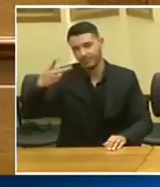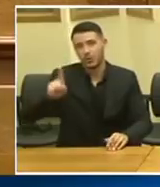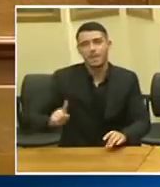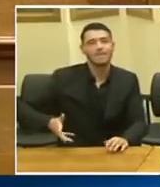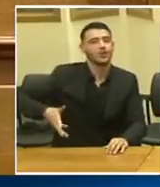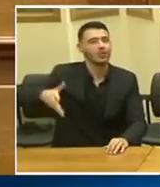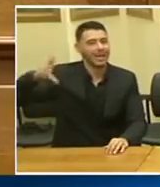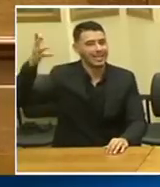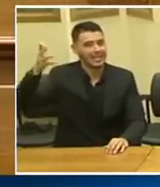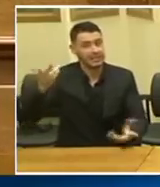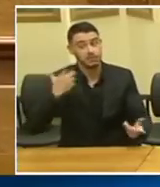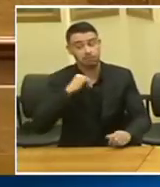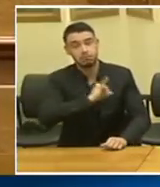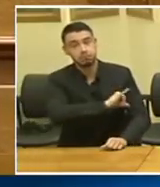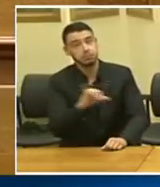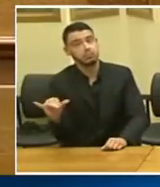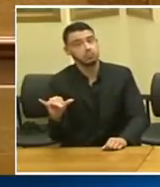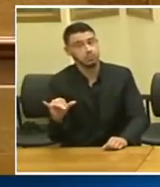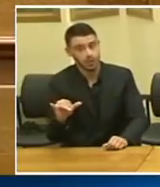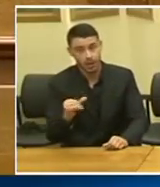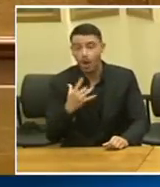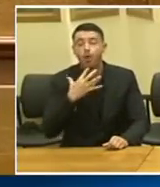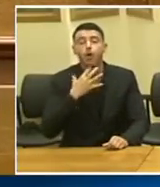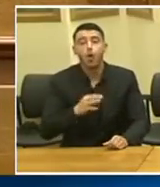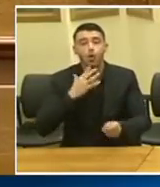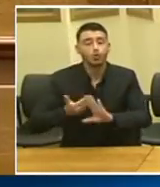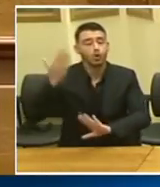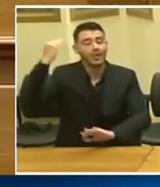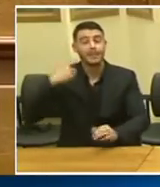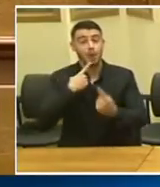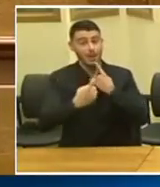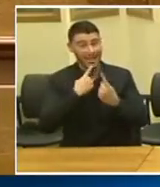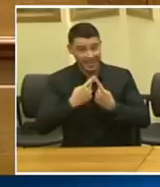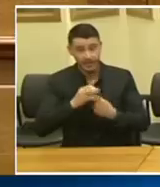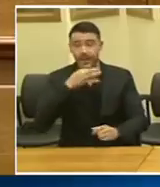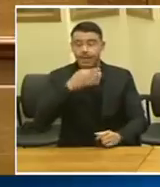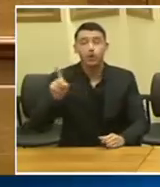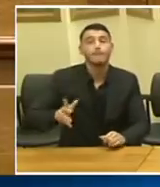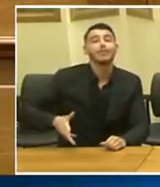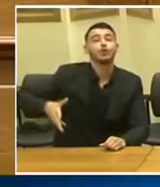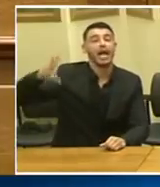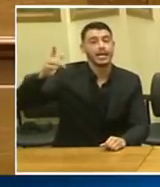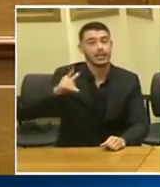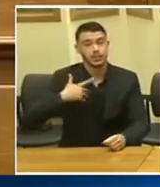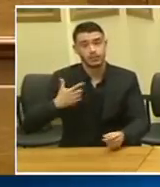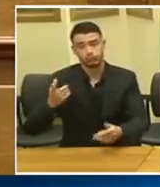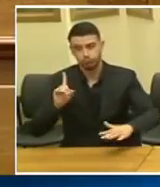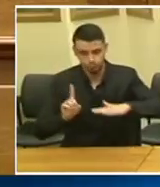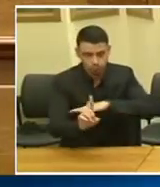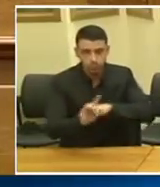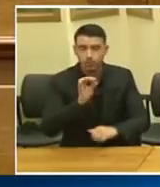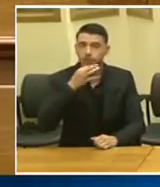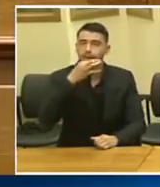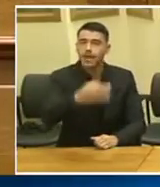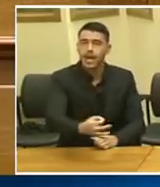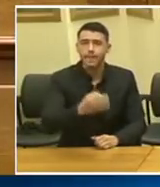στη διαπραγμάτευση, κερδίζει το 1:1 και βγαίνει ο κύριος Μητσοτάκης, υπερακοντίζει σε αυτό που δέχτηκαν οι